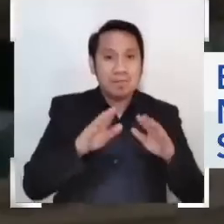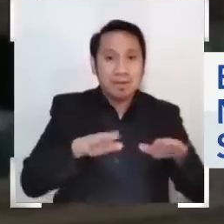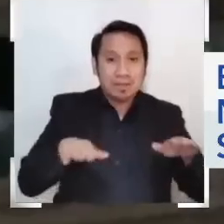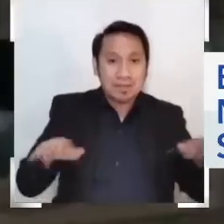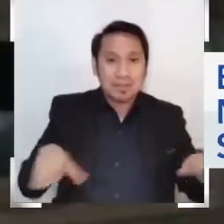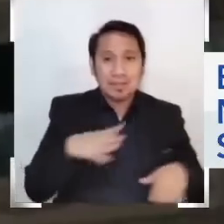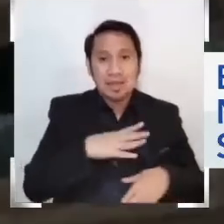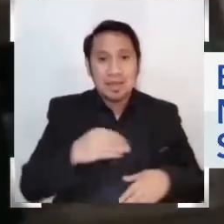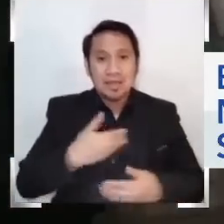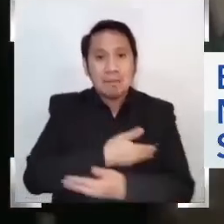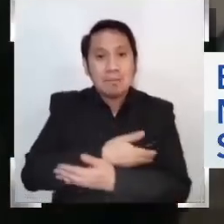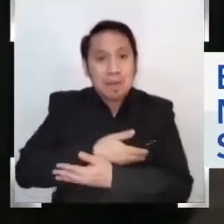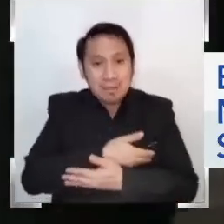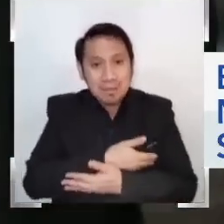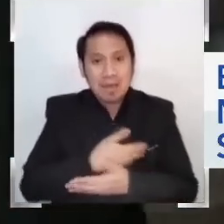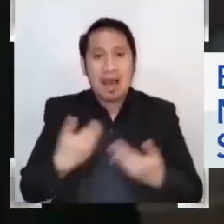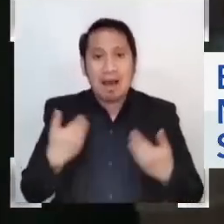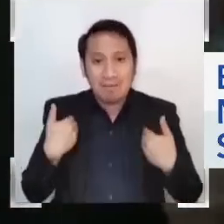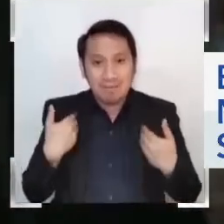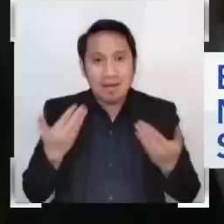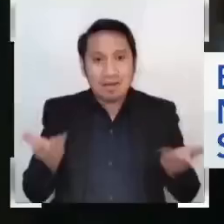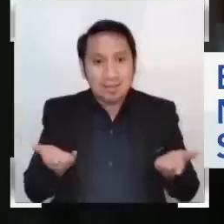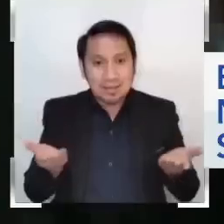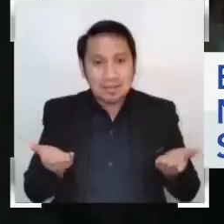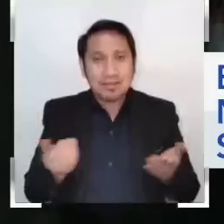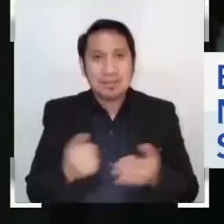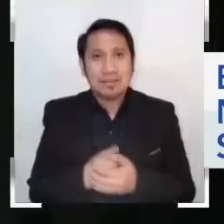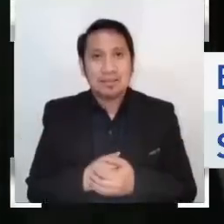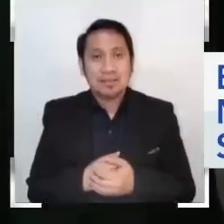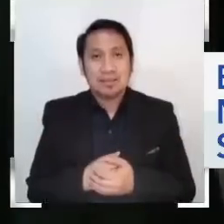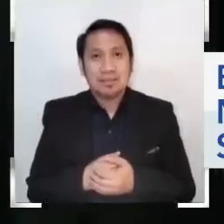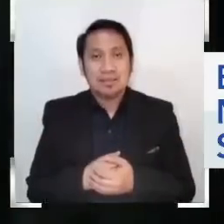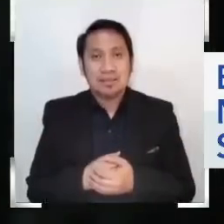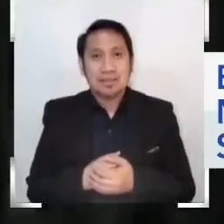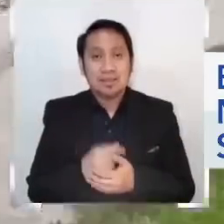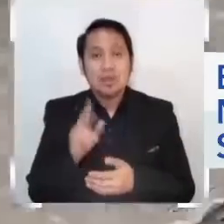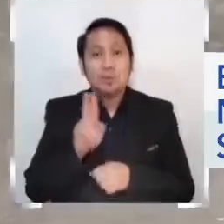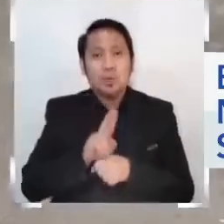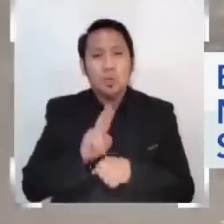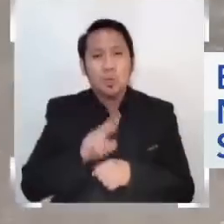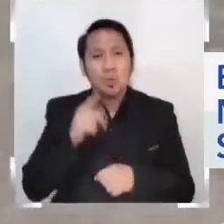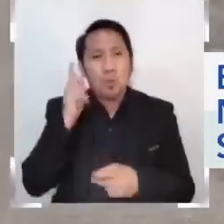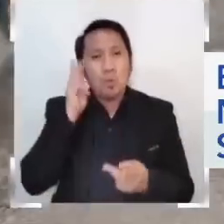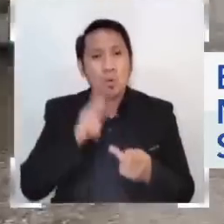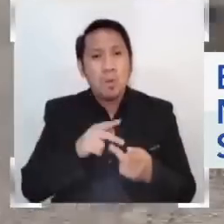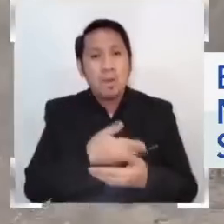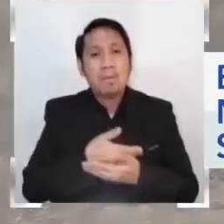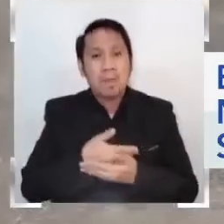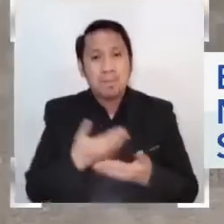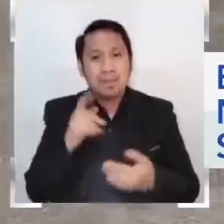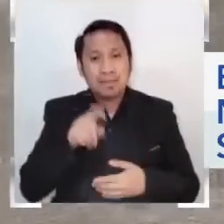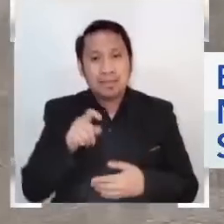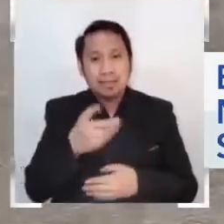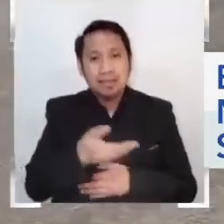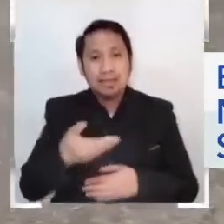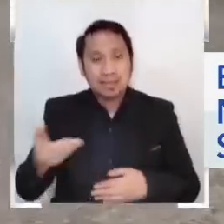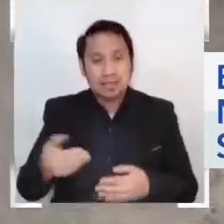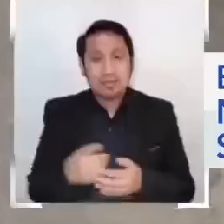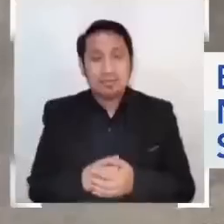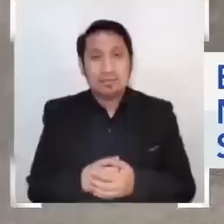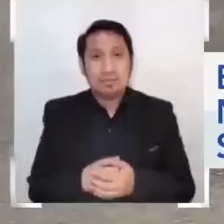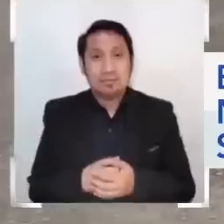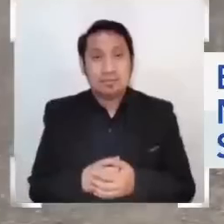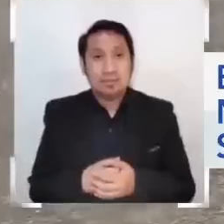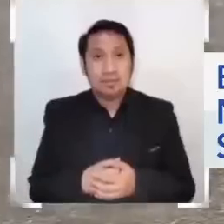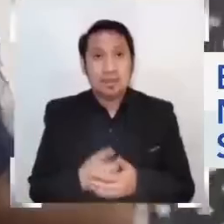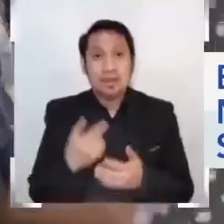nandito. Milk para sa mga babies na nandito din. Ayon sa pag-asa ang Bagyong Paeng, hanging amihan